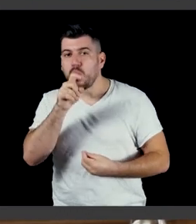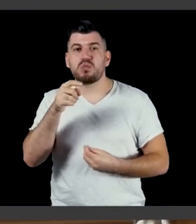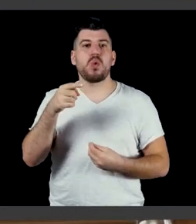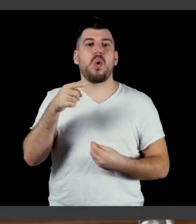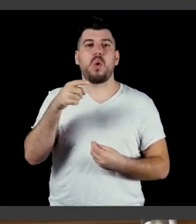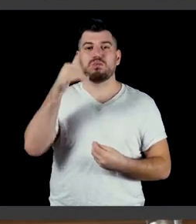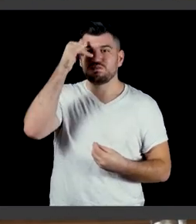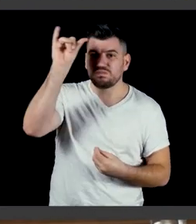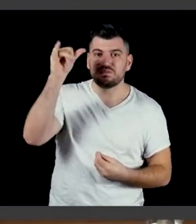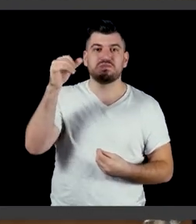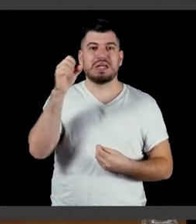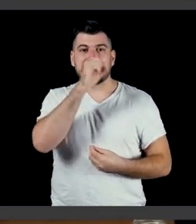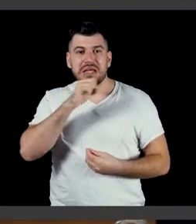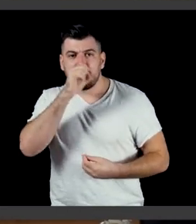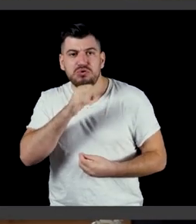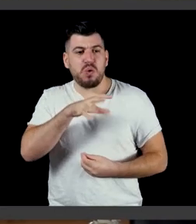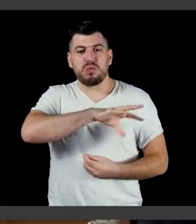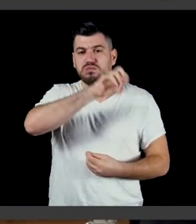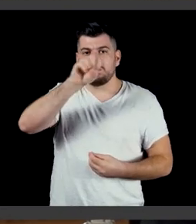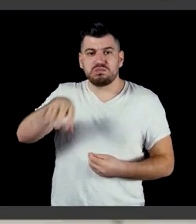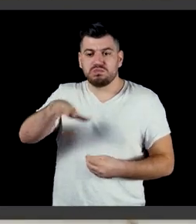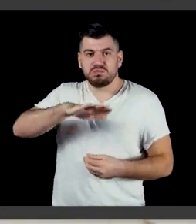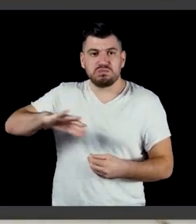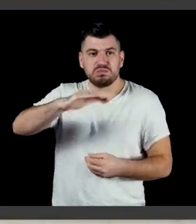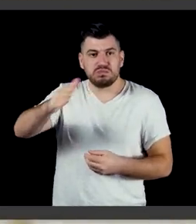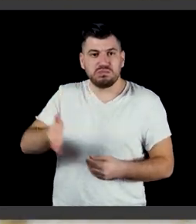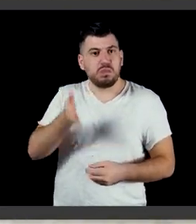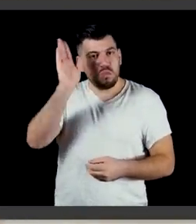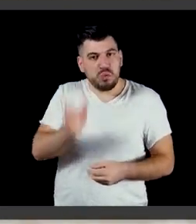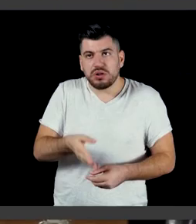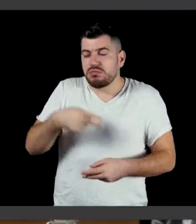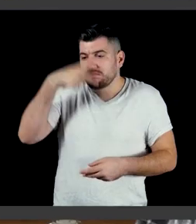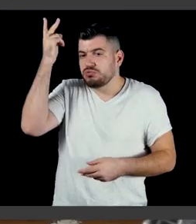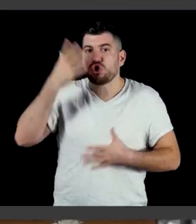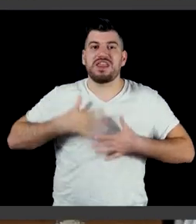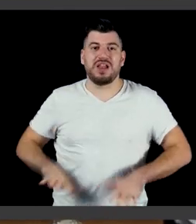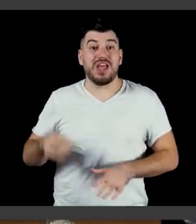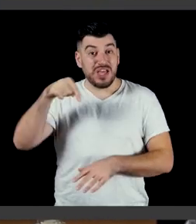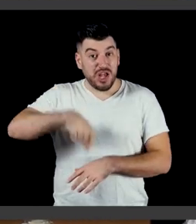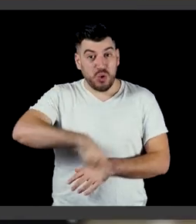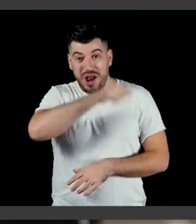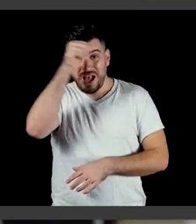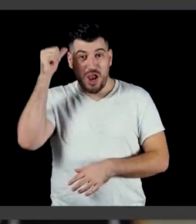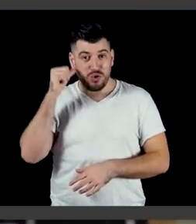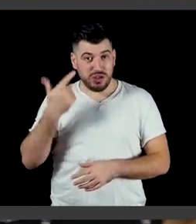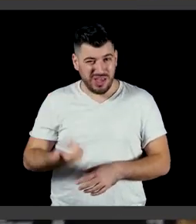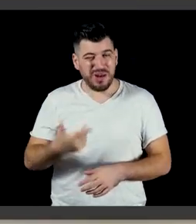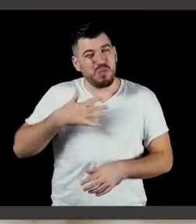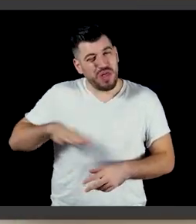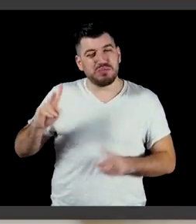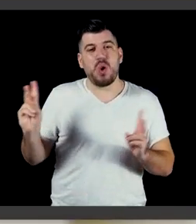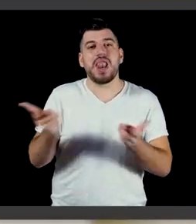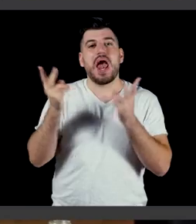σε ράπς, σε οτιδήποτε. Και ειδικά τώρα που έρχεται καλοκαίρι και θες κάτι πιο light σαν